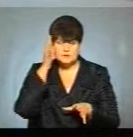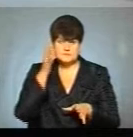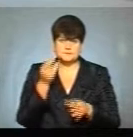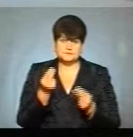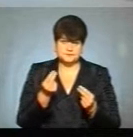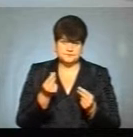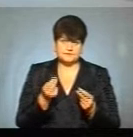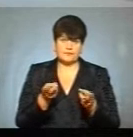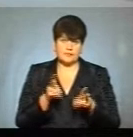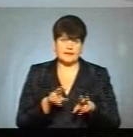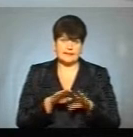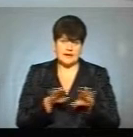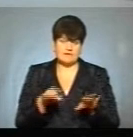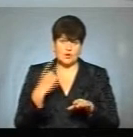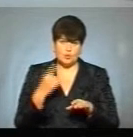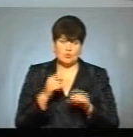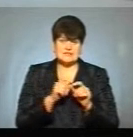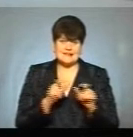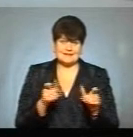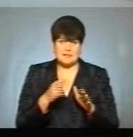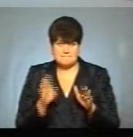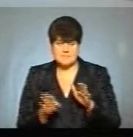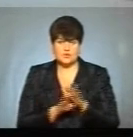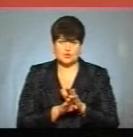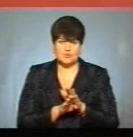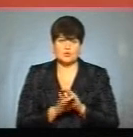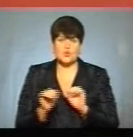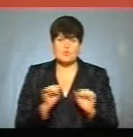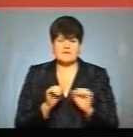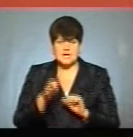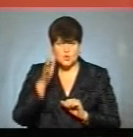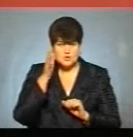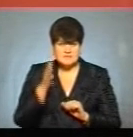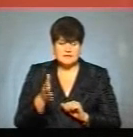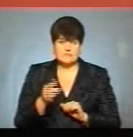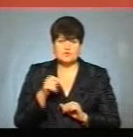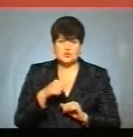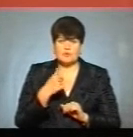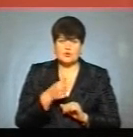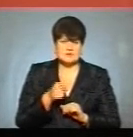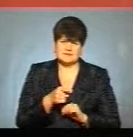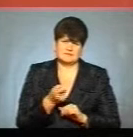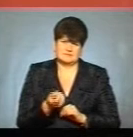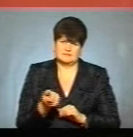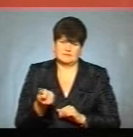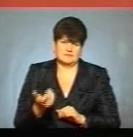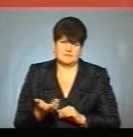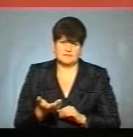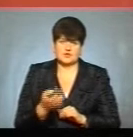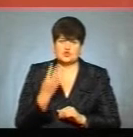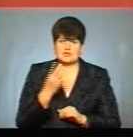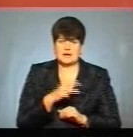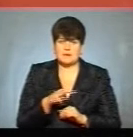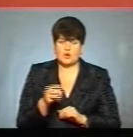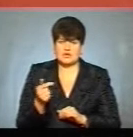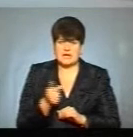рівні області, тобто по закладах, які підпорядковані саме управлінню освіти. Цьогоріч їх небагато, 4